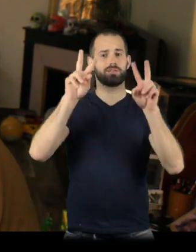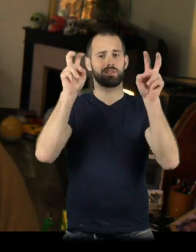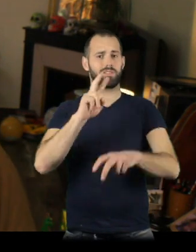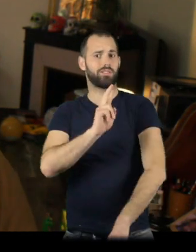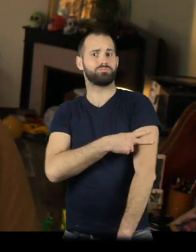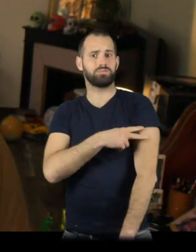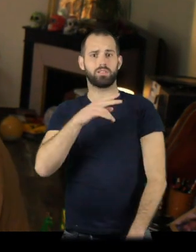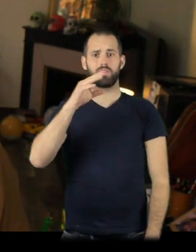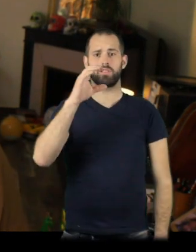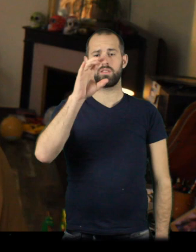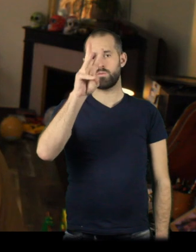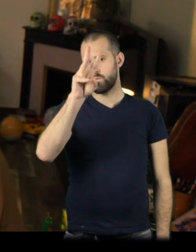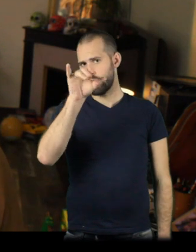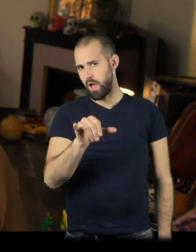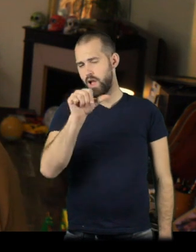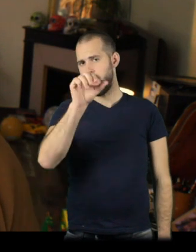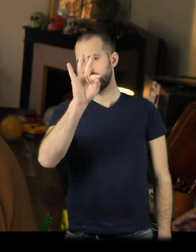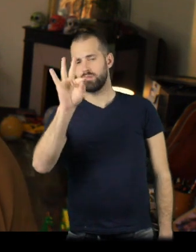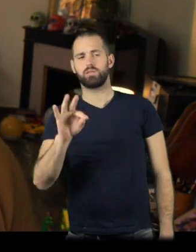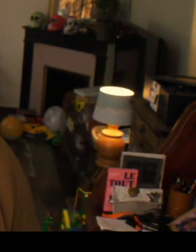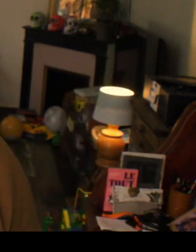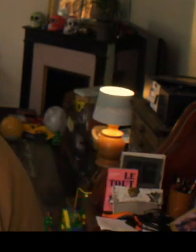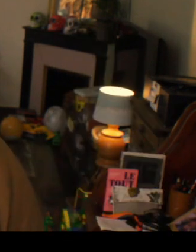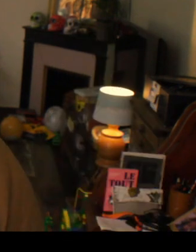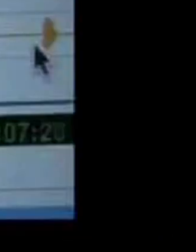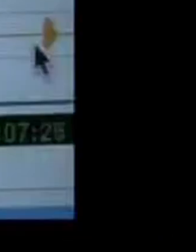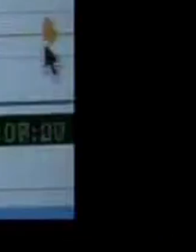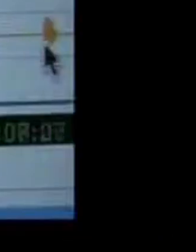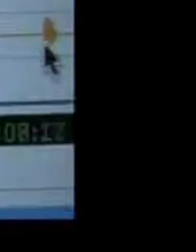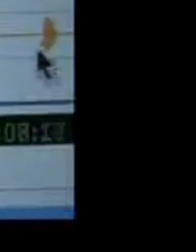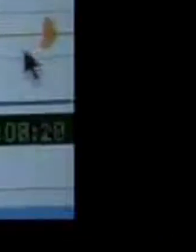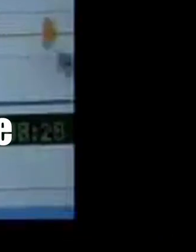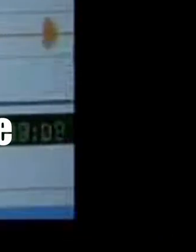dans plusieurs petits films, notamment dans le film de 1951, Les Aventures du Capitaine Wyatt.